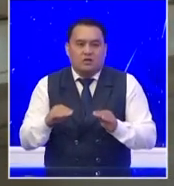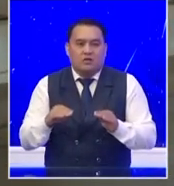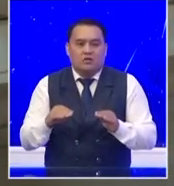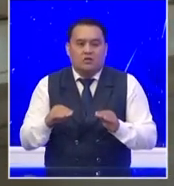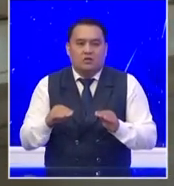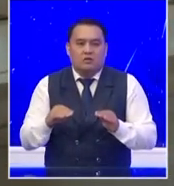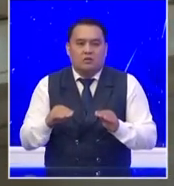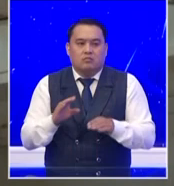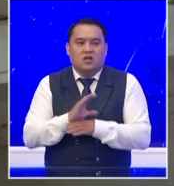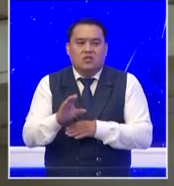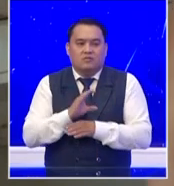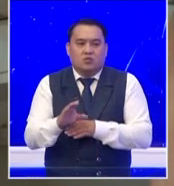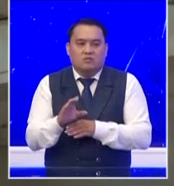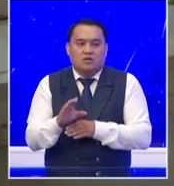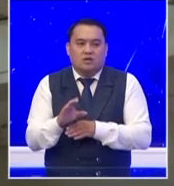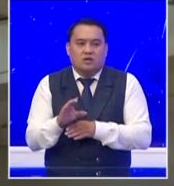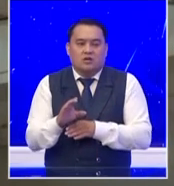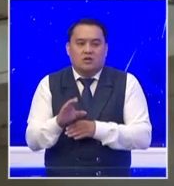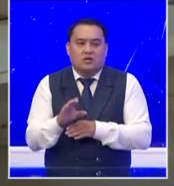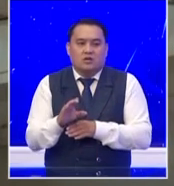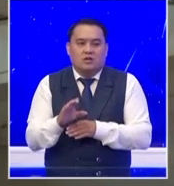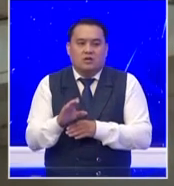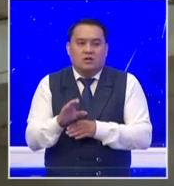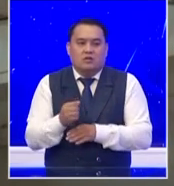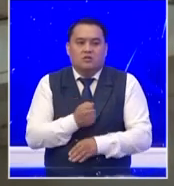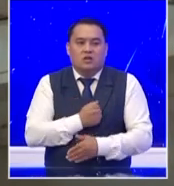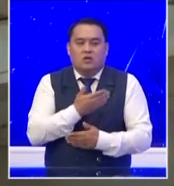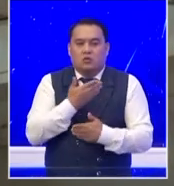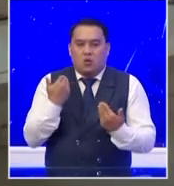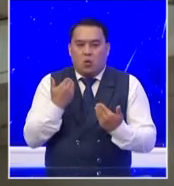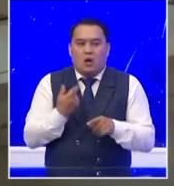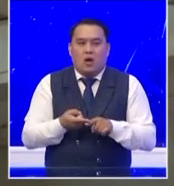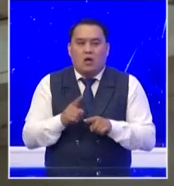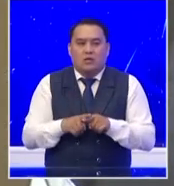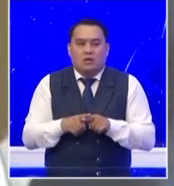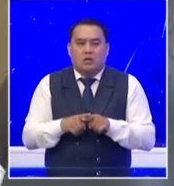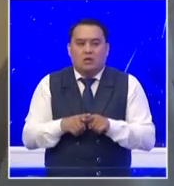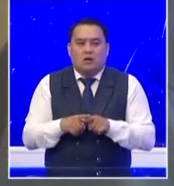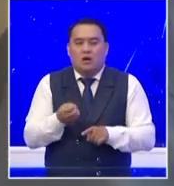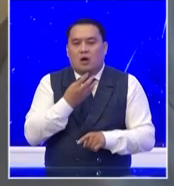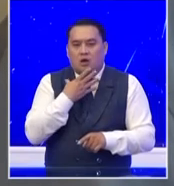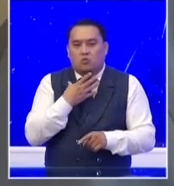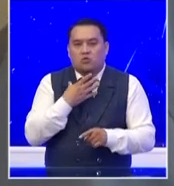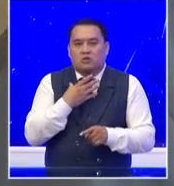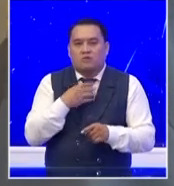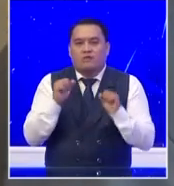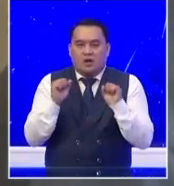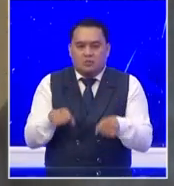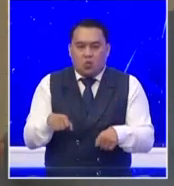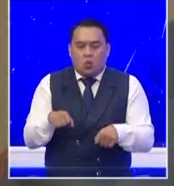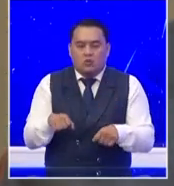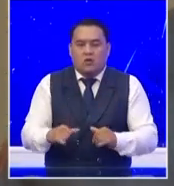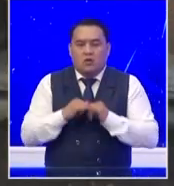этот производство. Не сожалею, это хорошая возможность